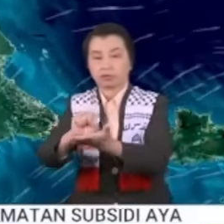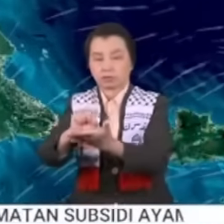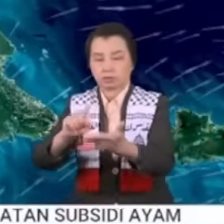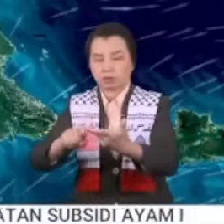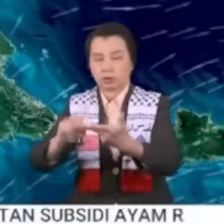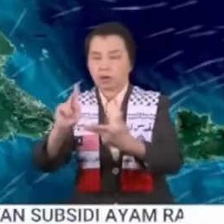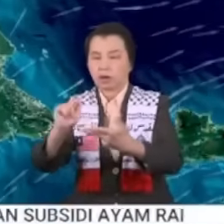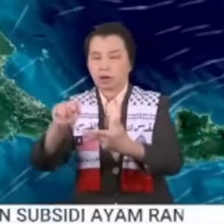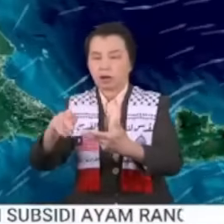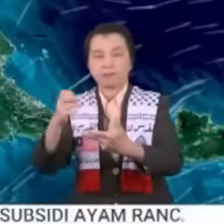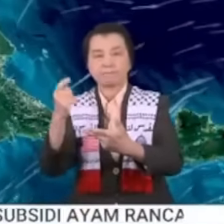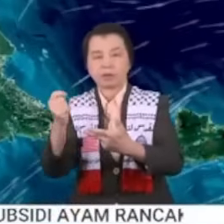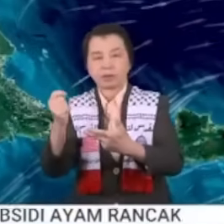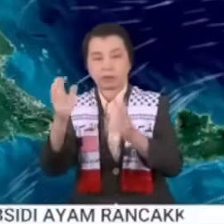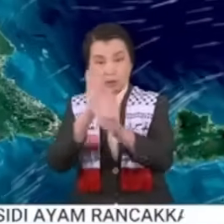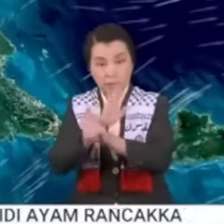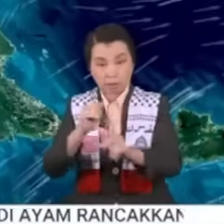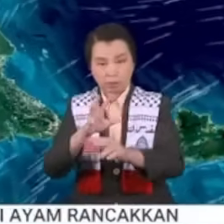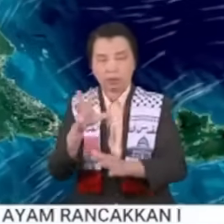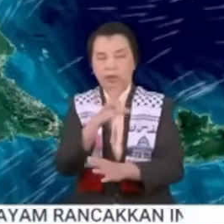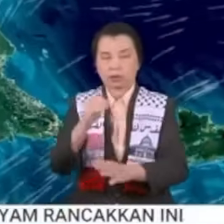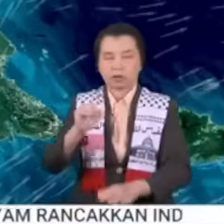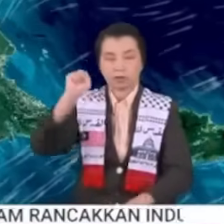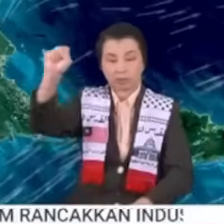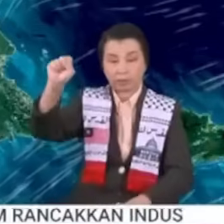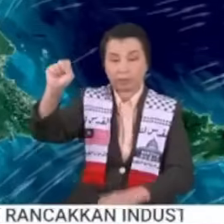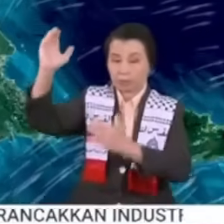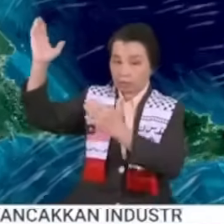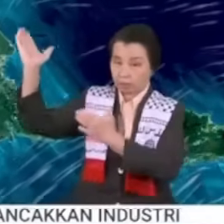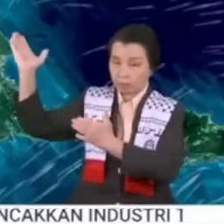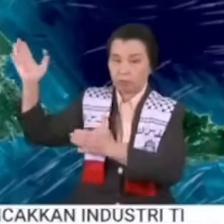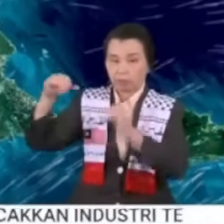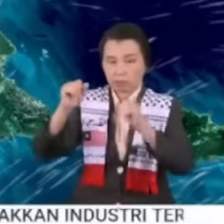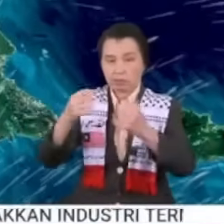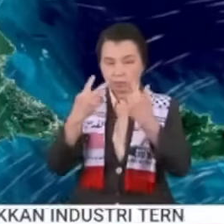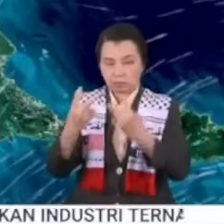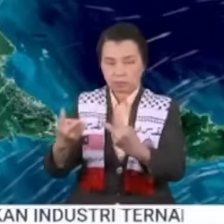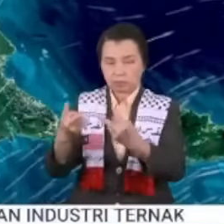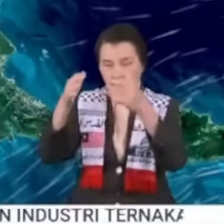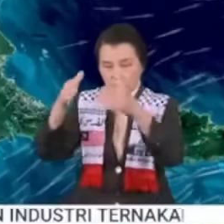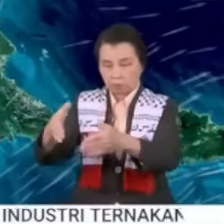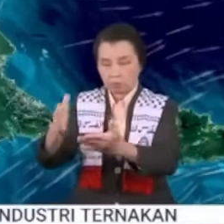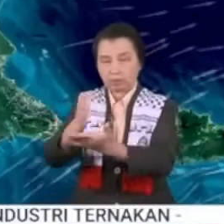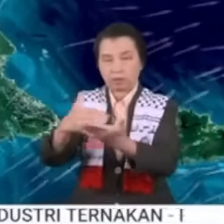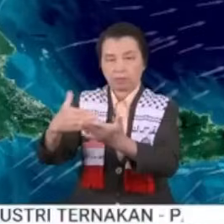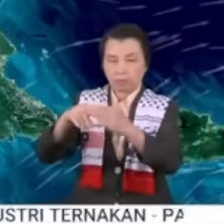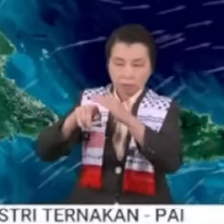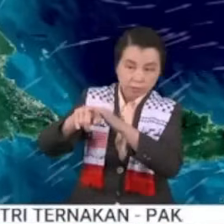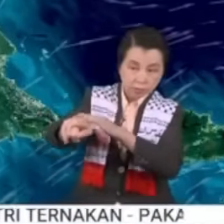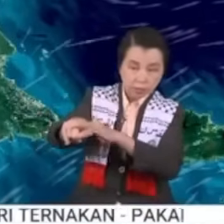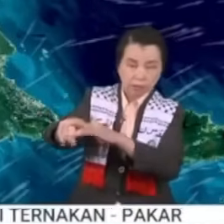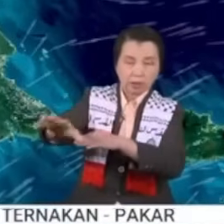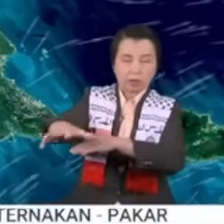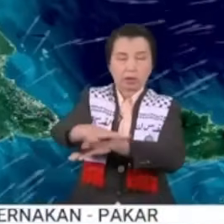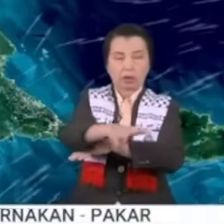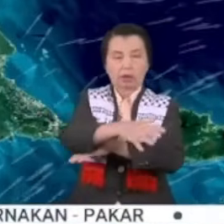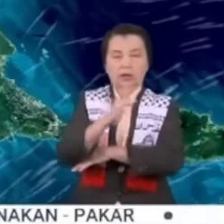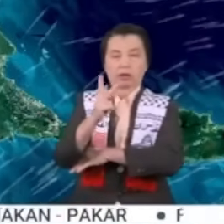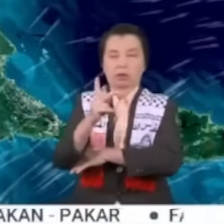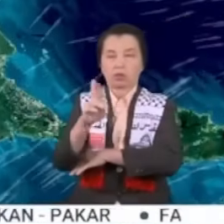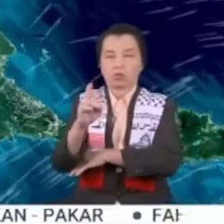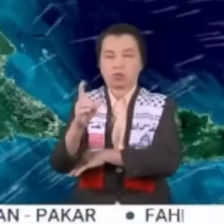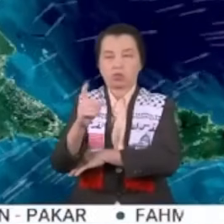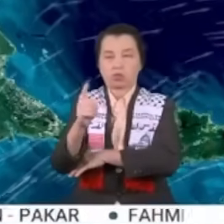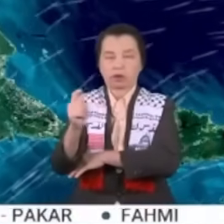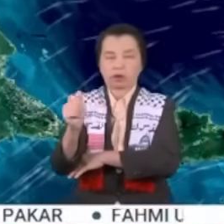bahagian Kapit di Sarawak manakala di Sabah pula keadaan cuaca hujan pada ketika ini ditumpu di seitar bahagian pedalaman pantai barat kudat dan